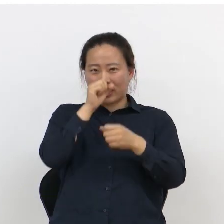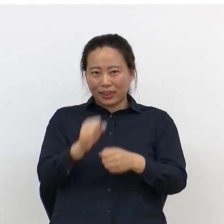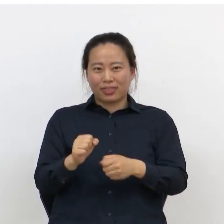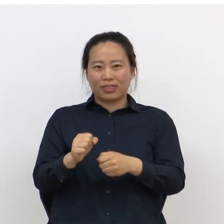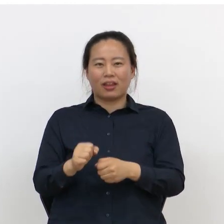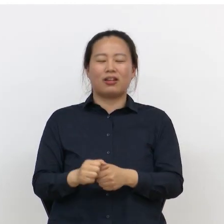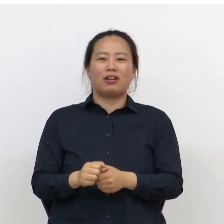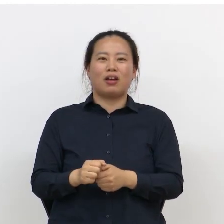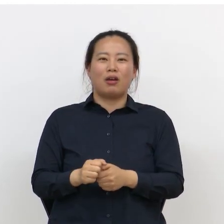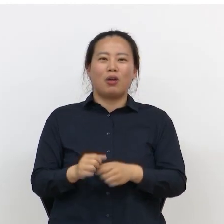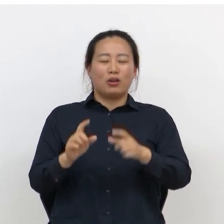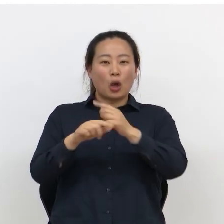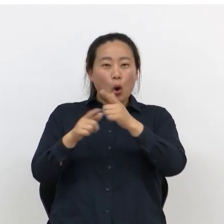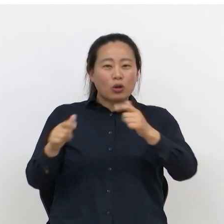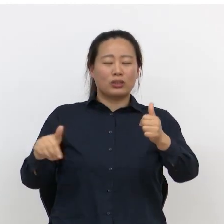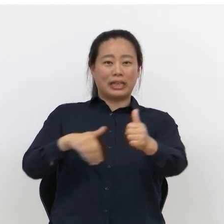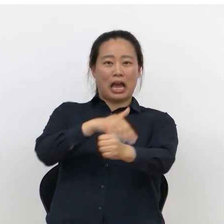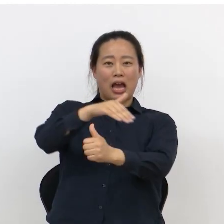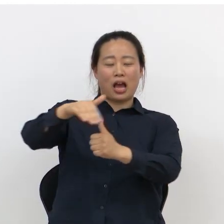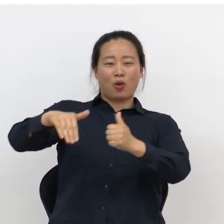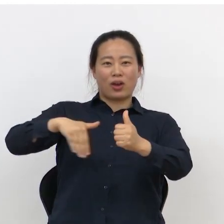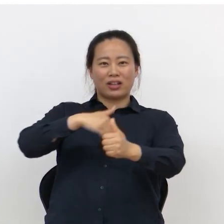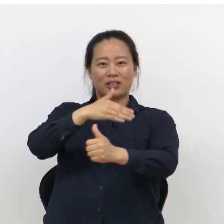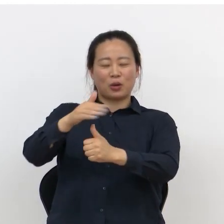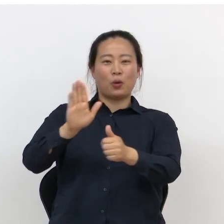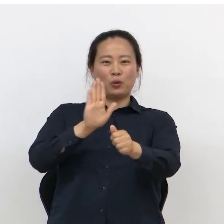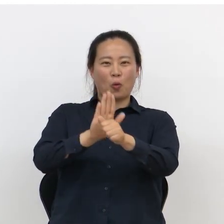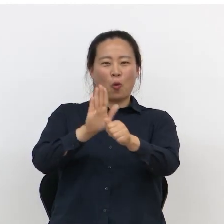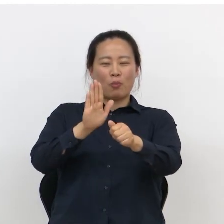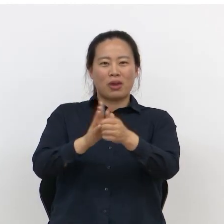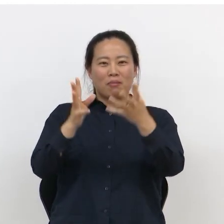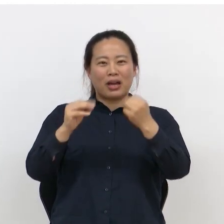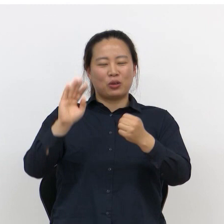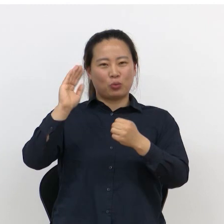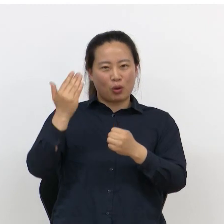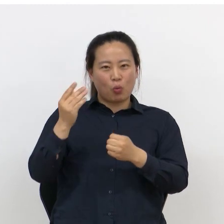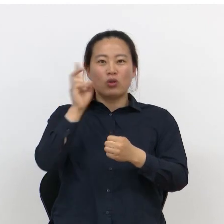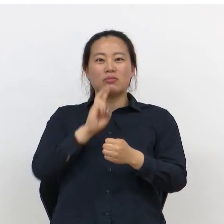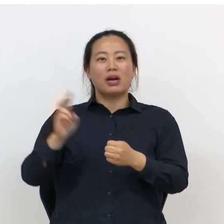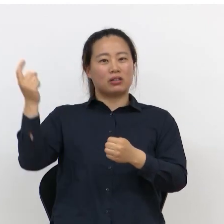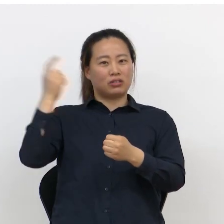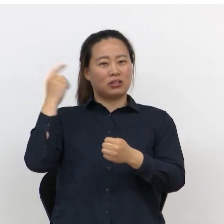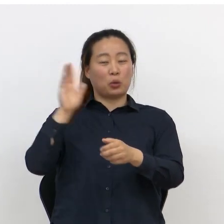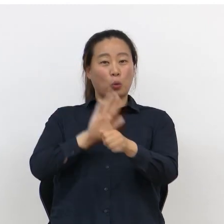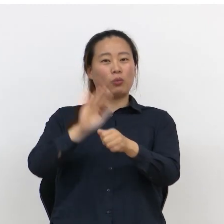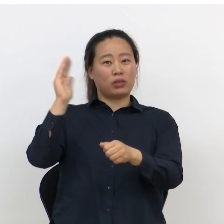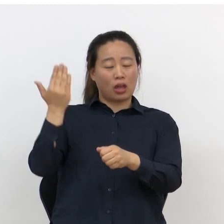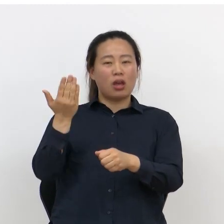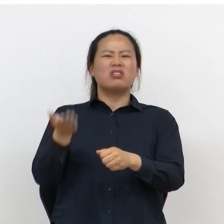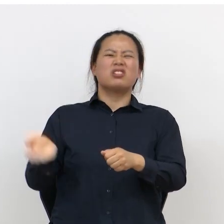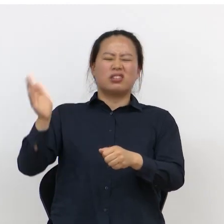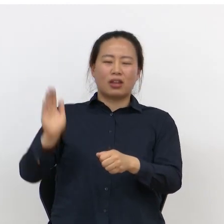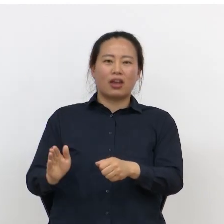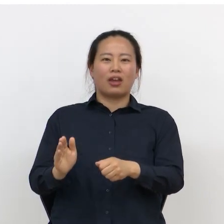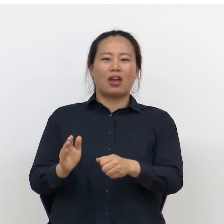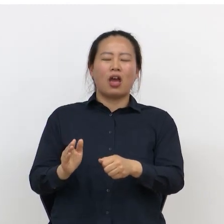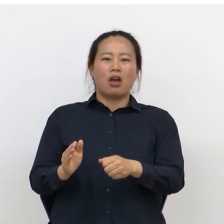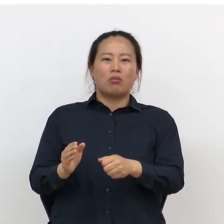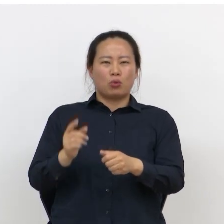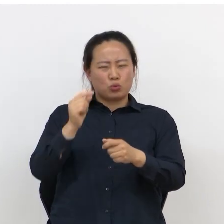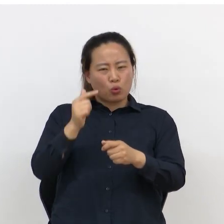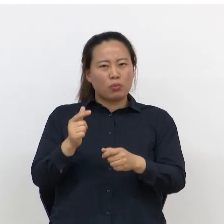비소음 상황 말지각과 소음 상황 말지각이 개선이 되고 음악 청취에도 도움이 됩니다. 하지만 일부 환자는 청력